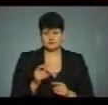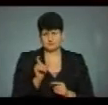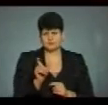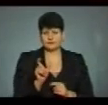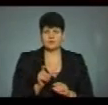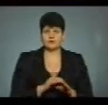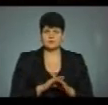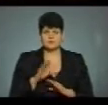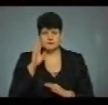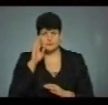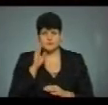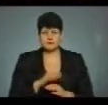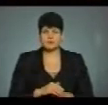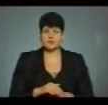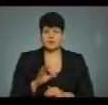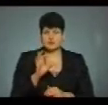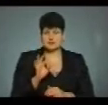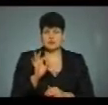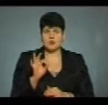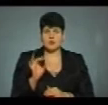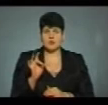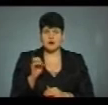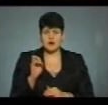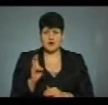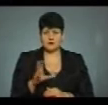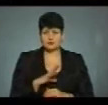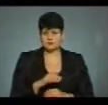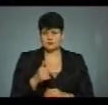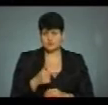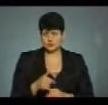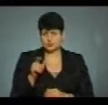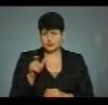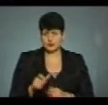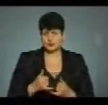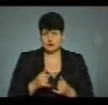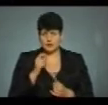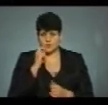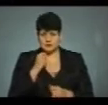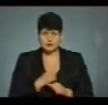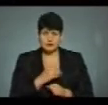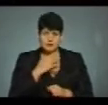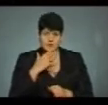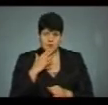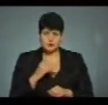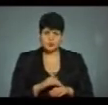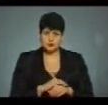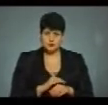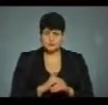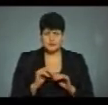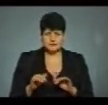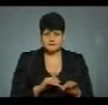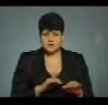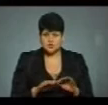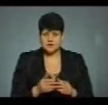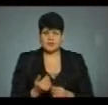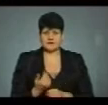Вільчинський. Олександр Орляк був гарною людиною для України, він зробив багато добрих речей.